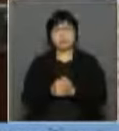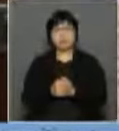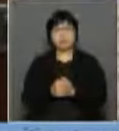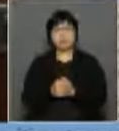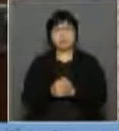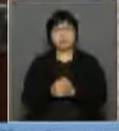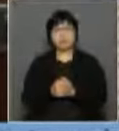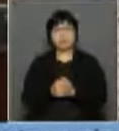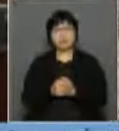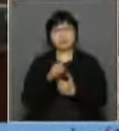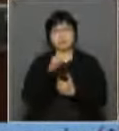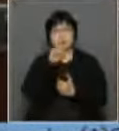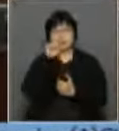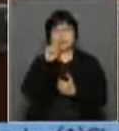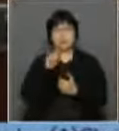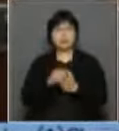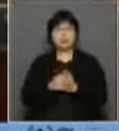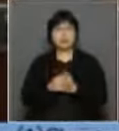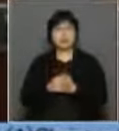還有一件事，